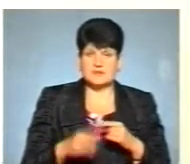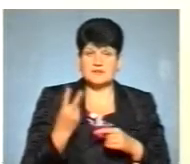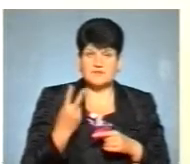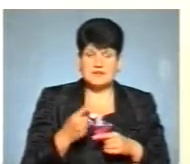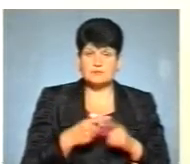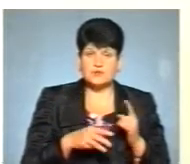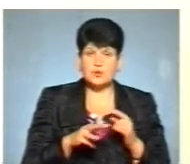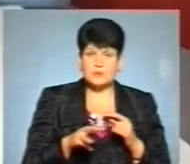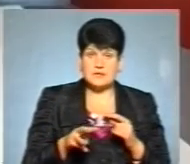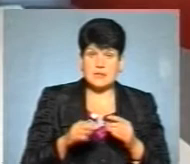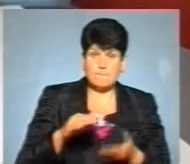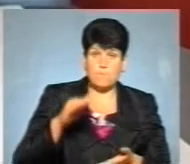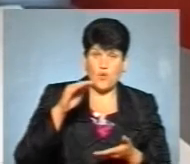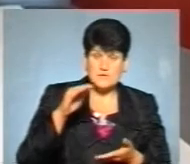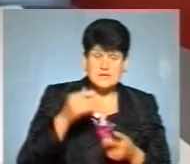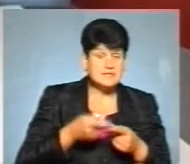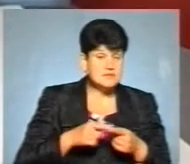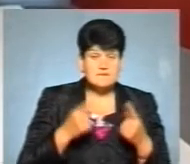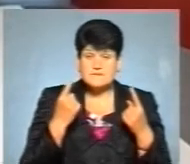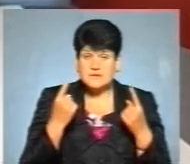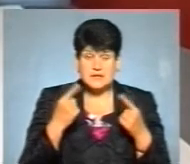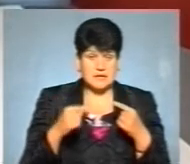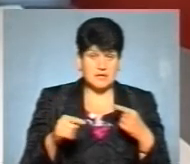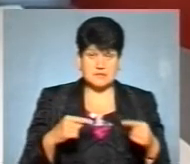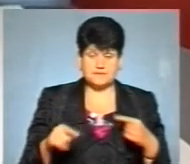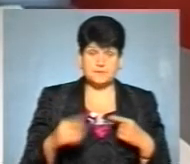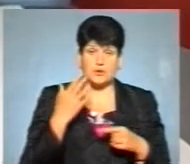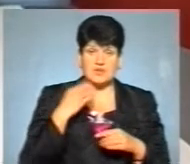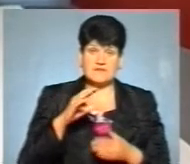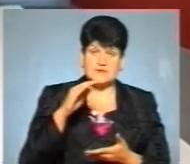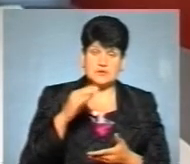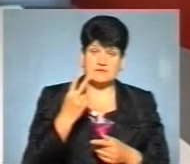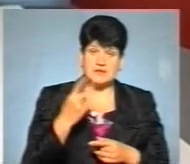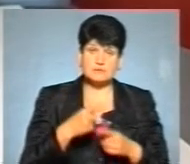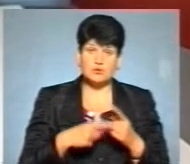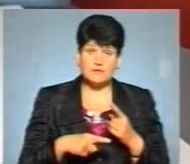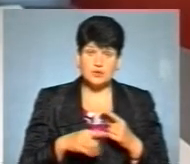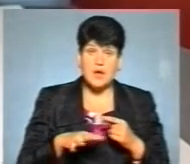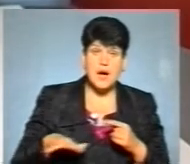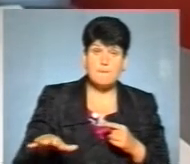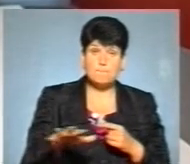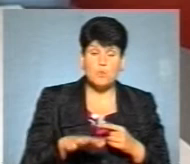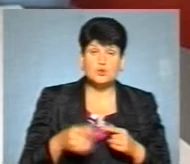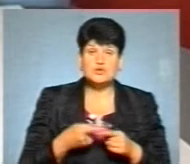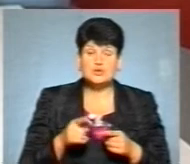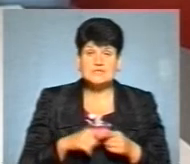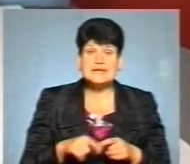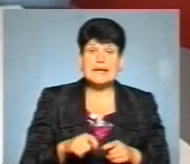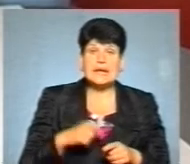по висоті – це дуже велика різниця. Коли по висоті на 2,5, а по площі, воно до кілометрів